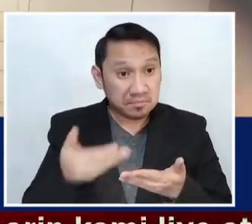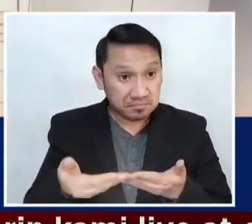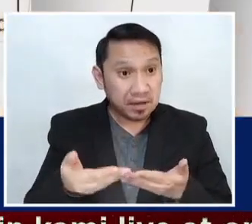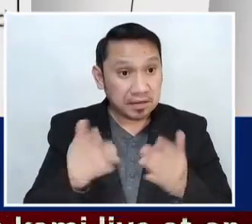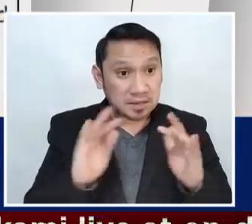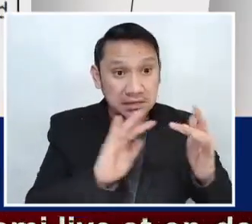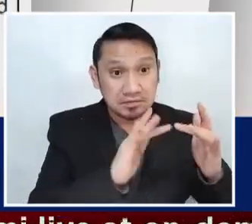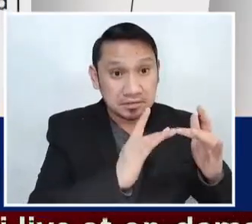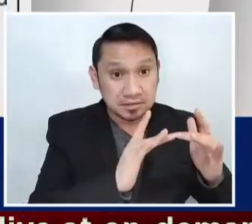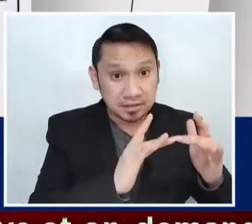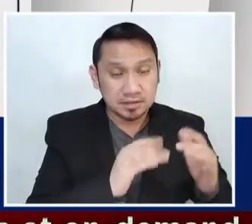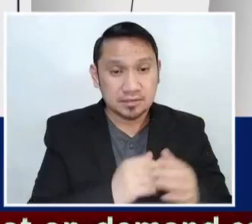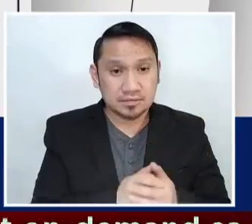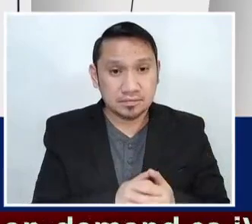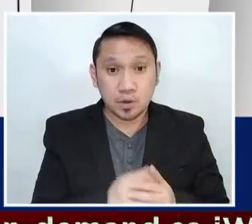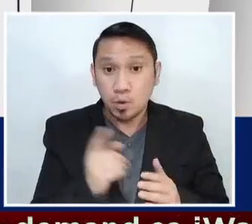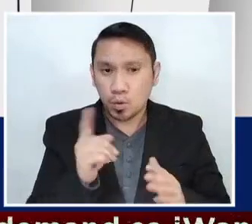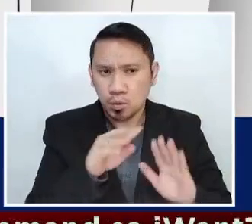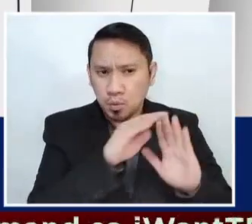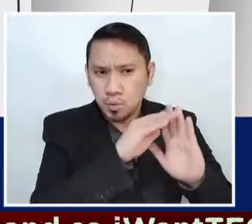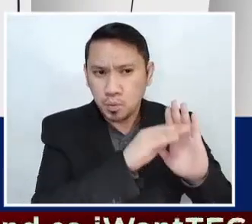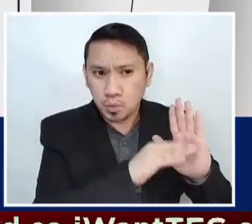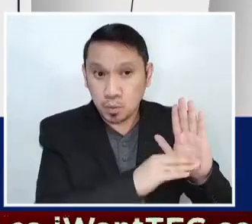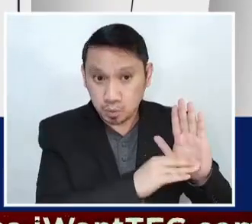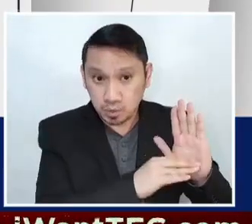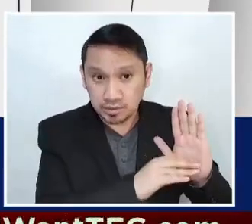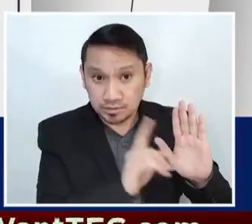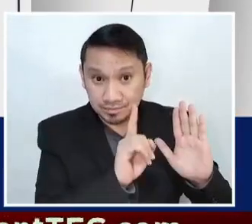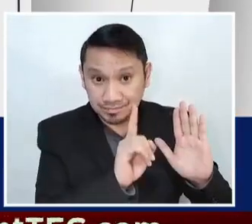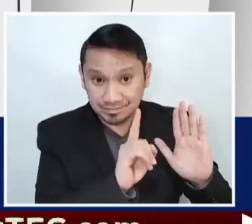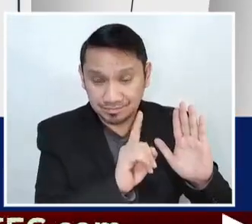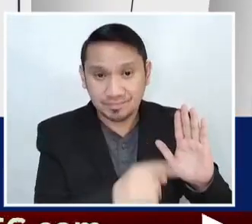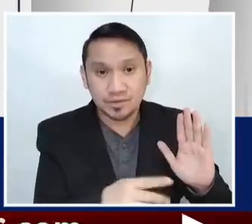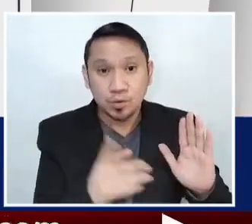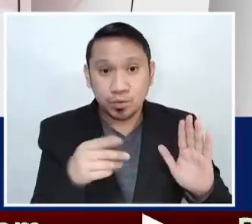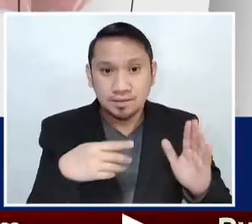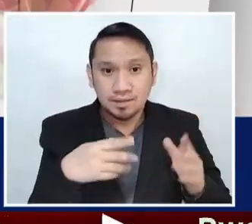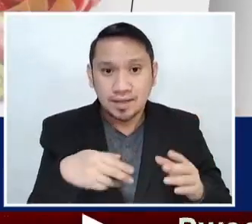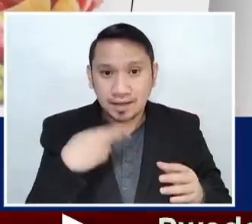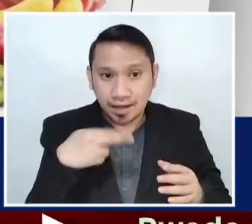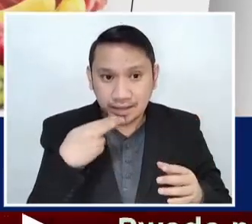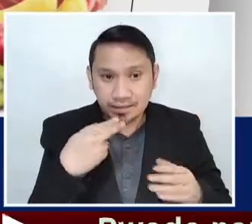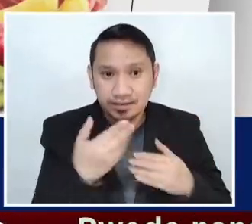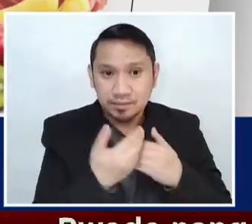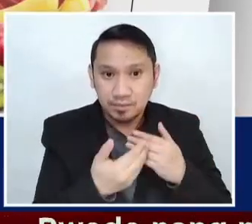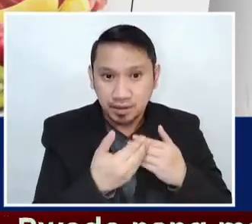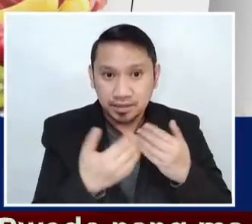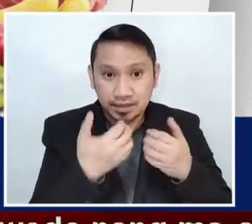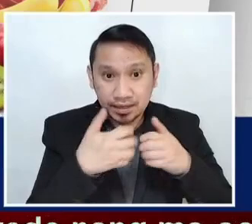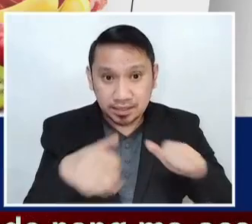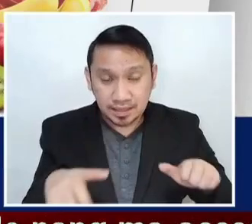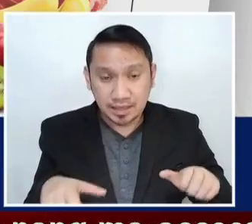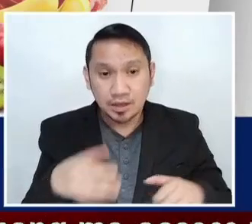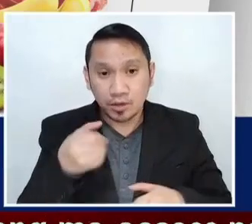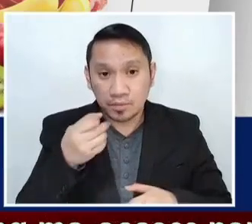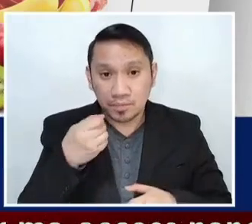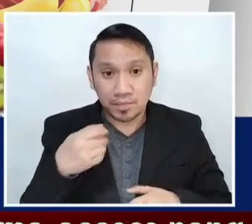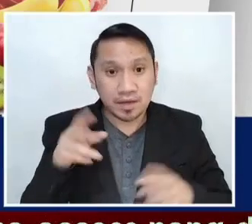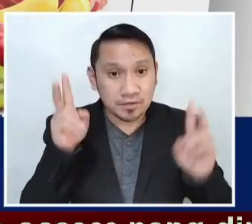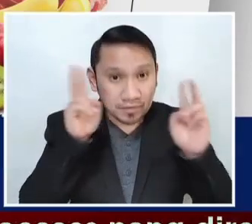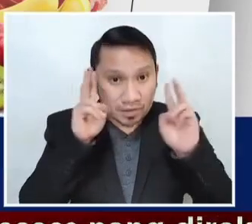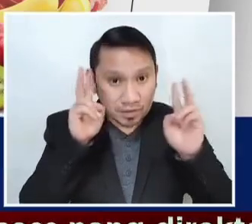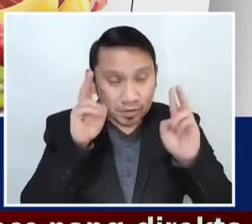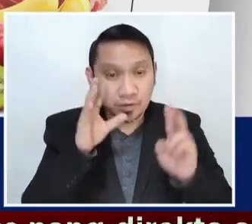online. Kabilang sa listahan ng basic at prime commodities ang bigas, tinapay, itlog, gatas, gulay at